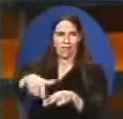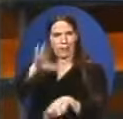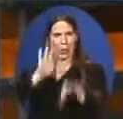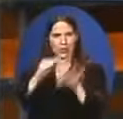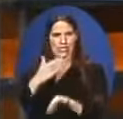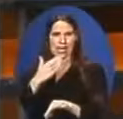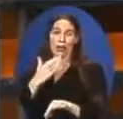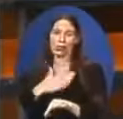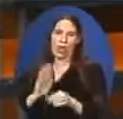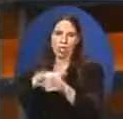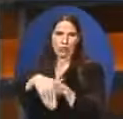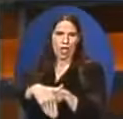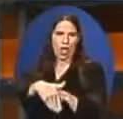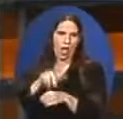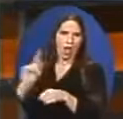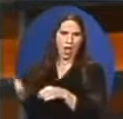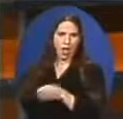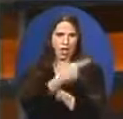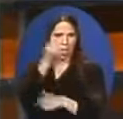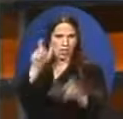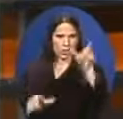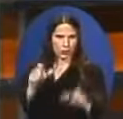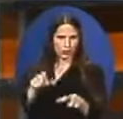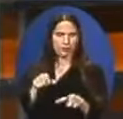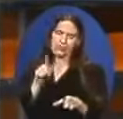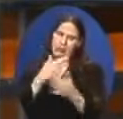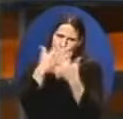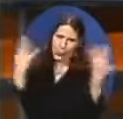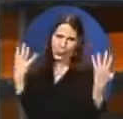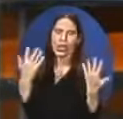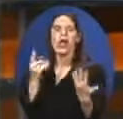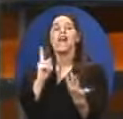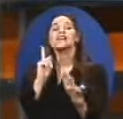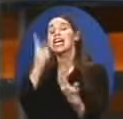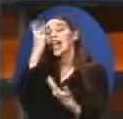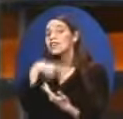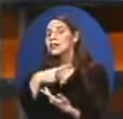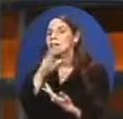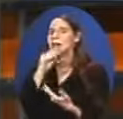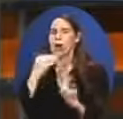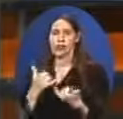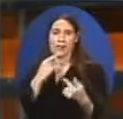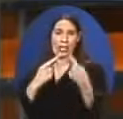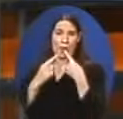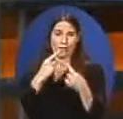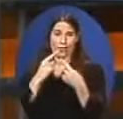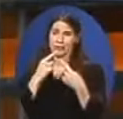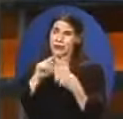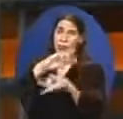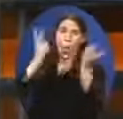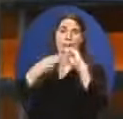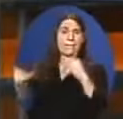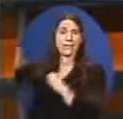הקהל בישראל, זה ברור. אבל צריך להבין, כל מי שמדבר בשלב הזה על מסע ומתן, כשהעולם מסביבנו